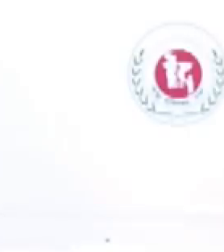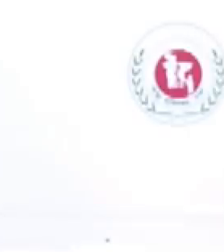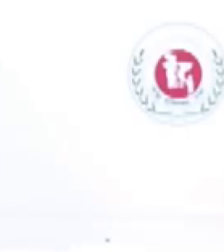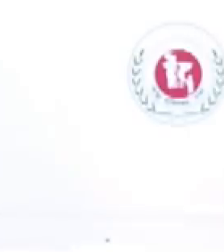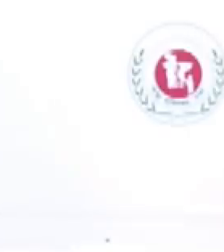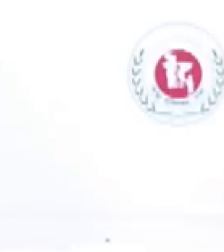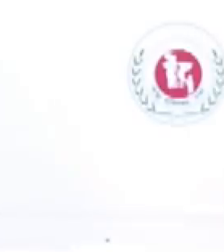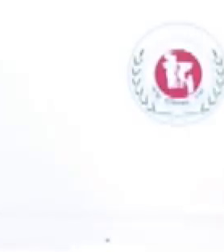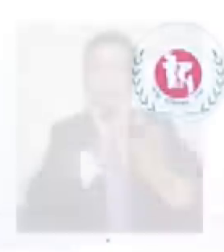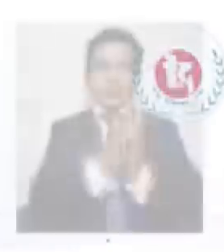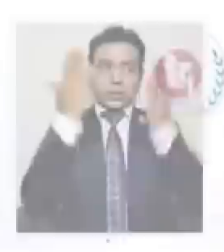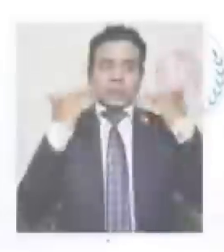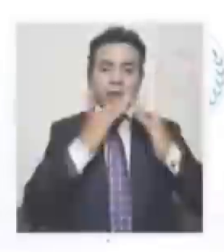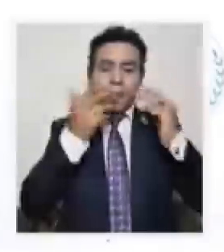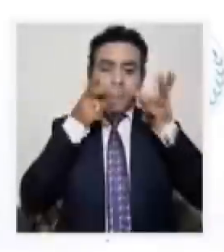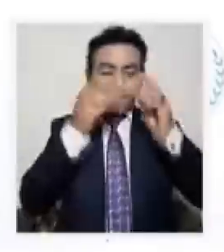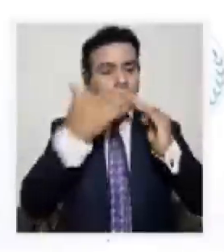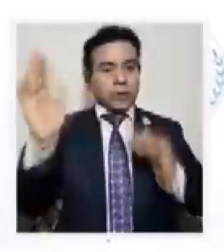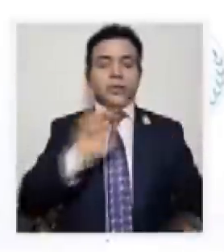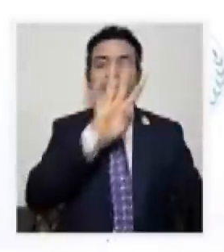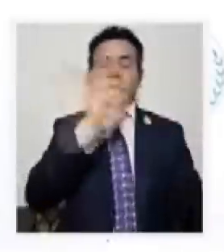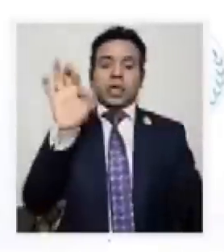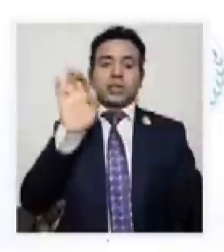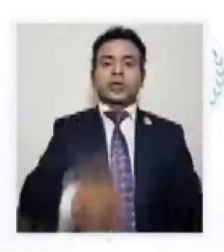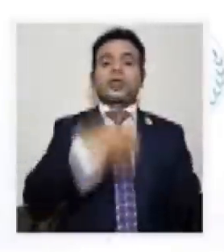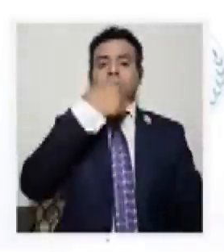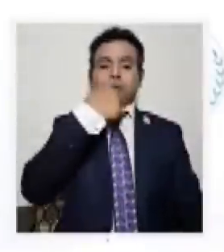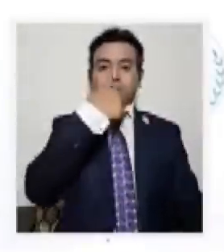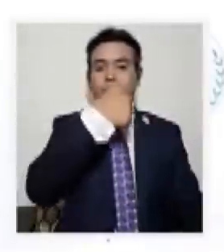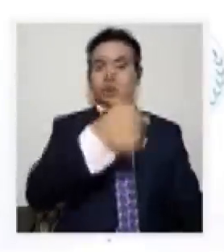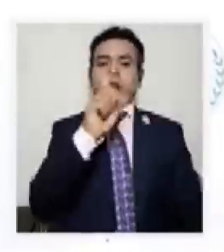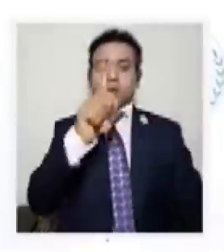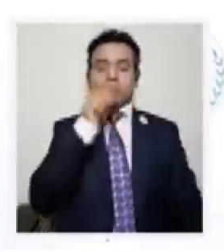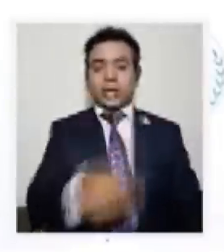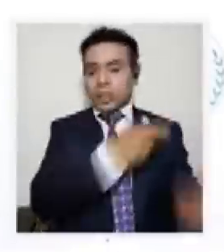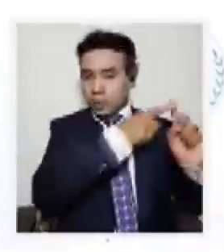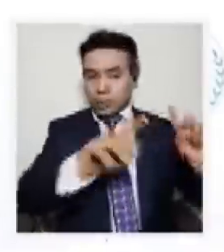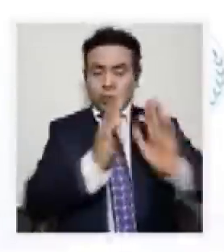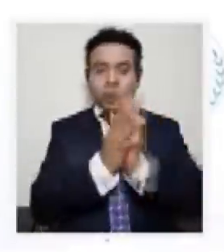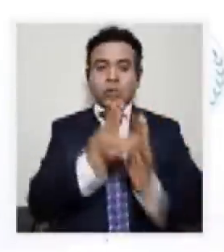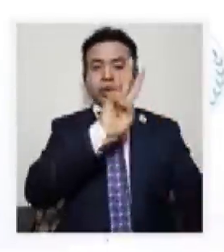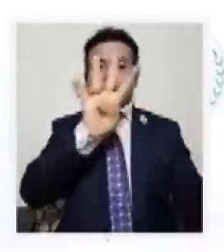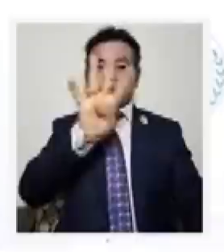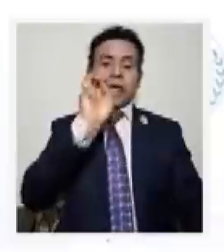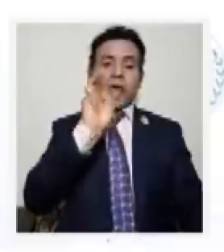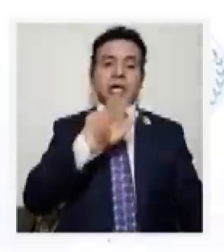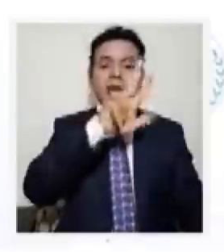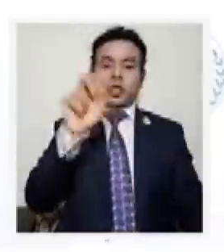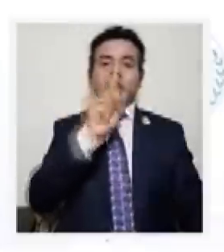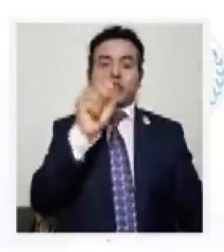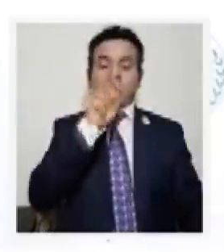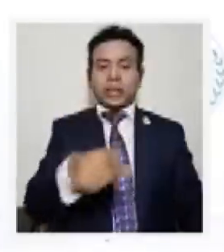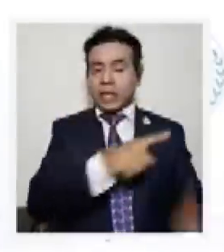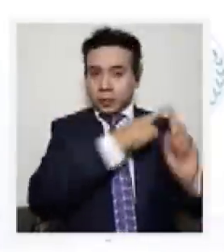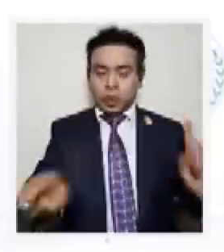আইসোলেশনে গত 24 ঘন্টায় আইসোলেশনে যুক্ত হয়েছেন 717 জন, এবং 24 ঘন্টায় আইসোলেশন থেকে ছাড়া পেয়েছেন 461 জন। এ